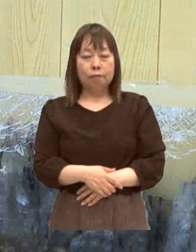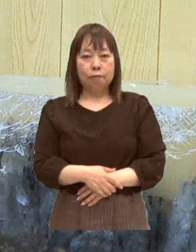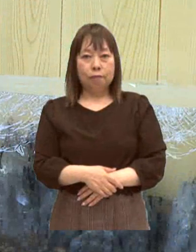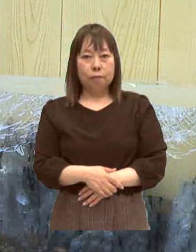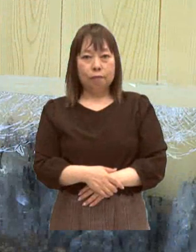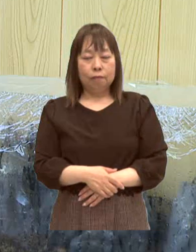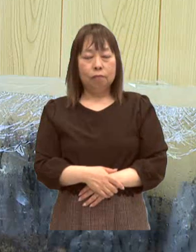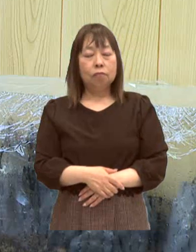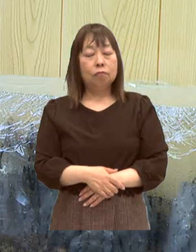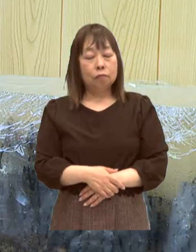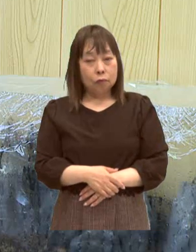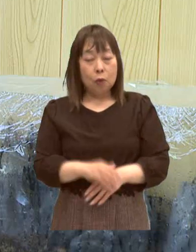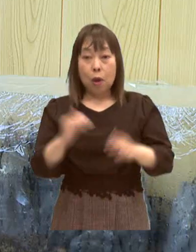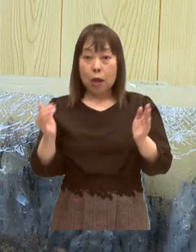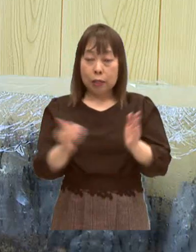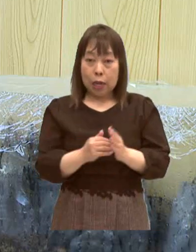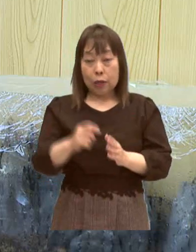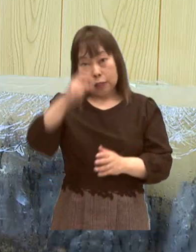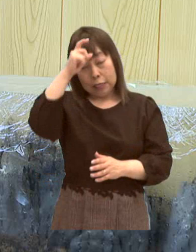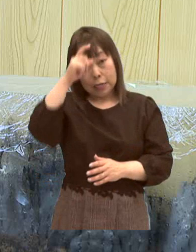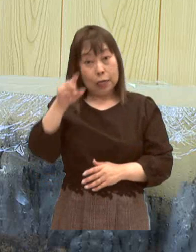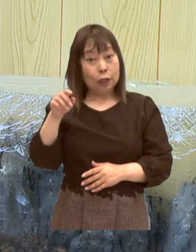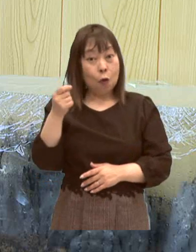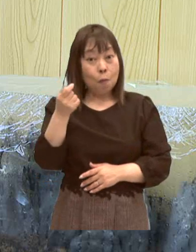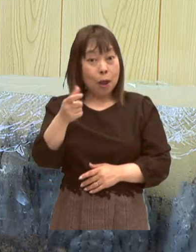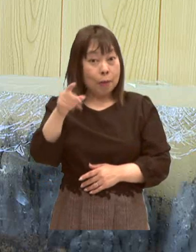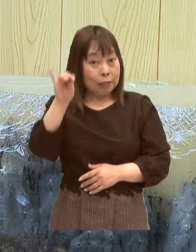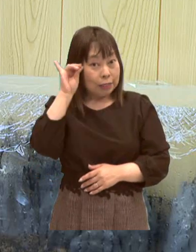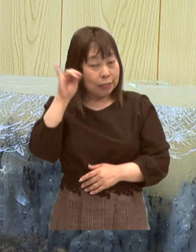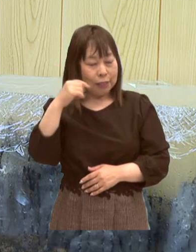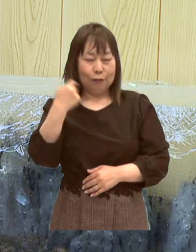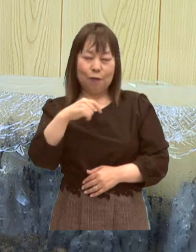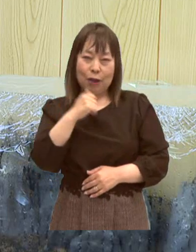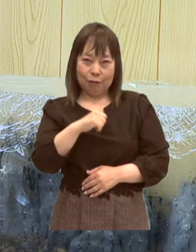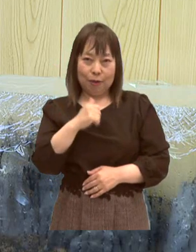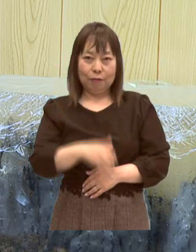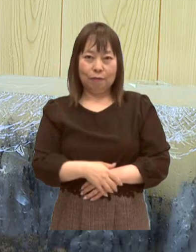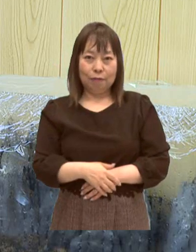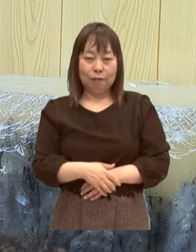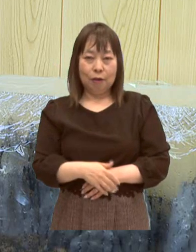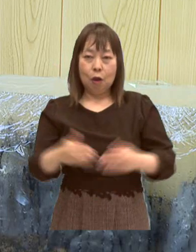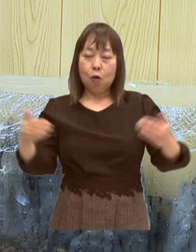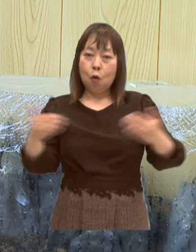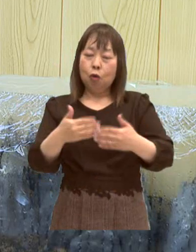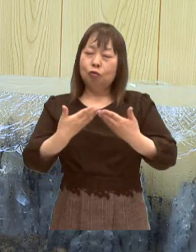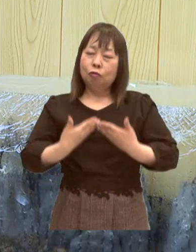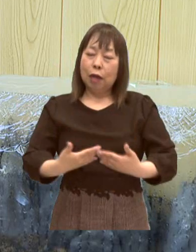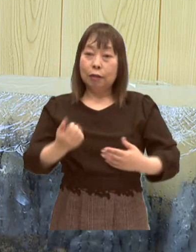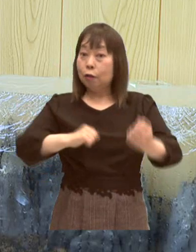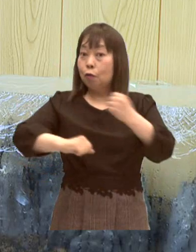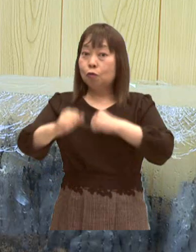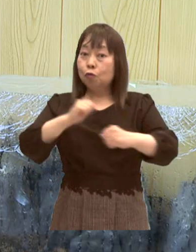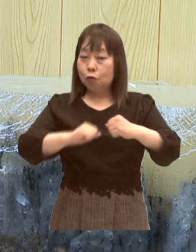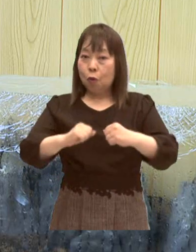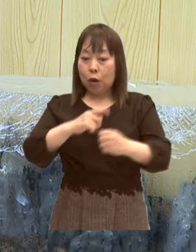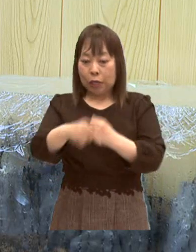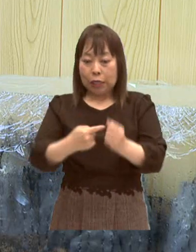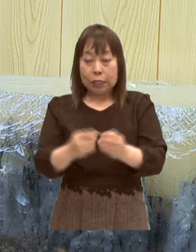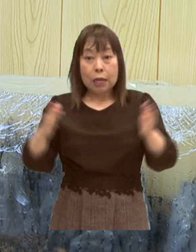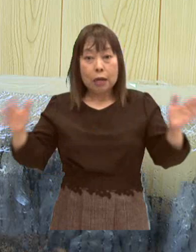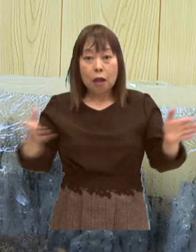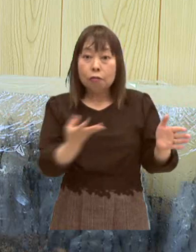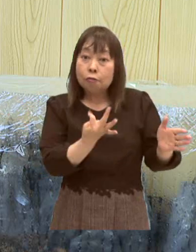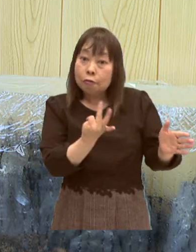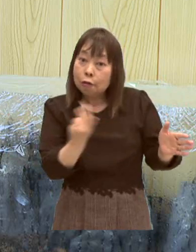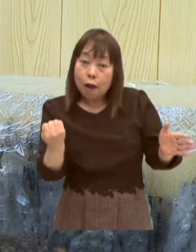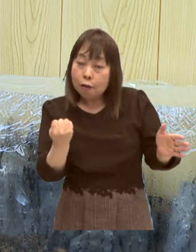それでは最後に警察の豆知識を紹介します。交通安全に係る運動について年に何回実施されている